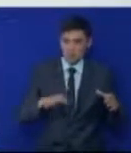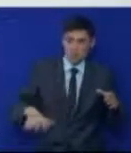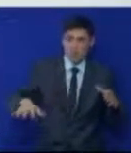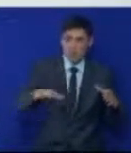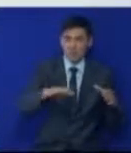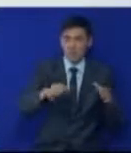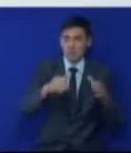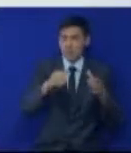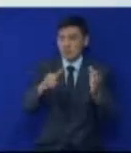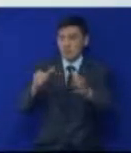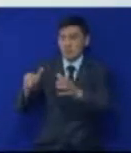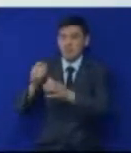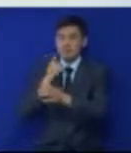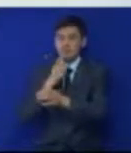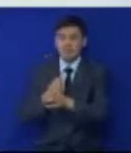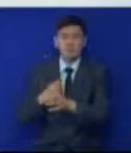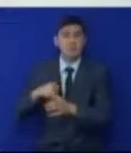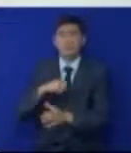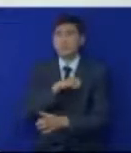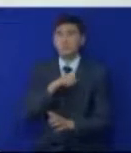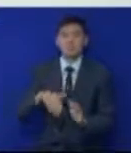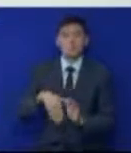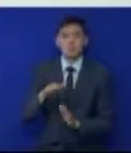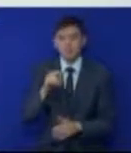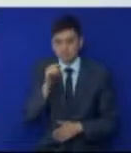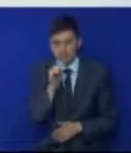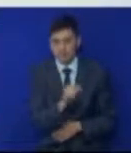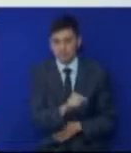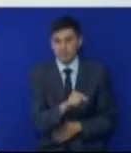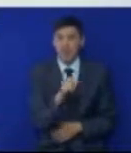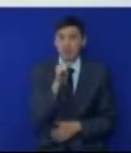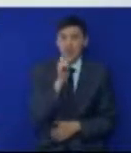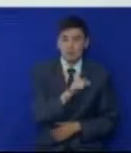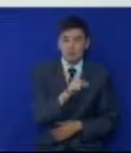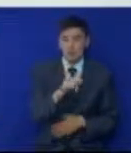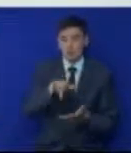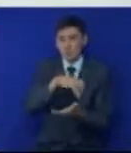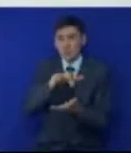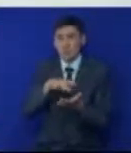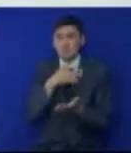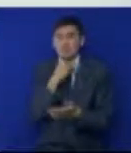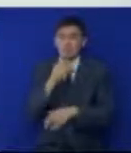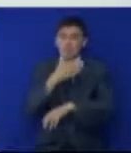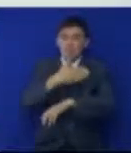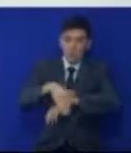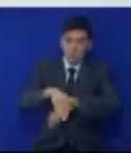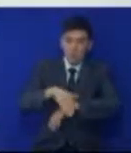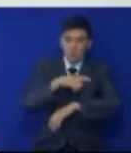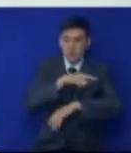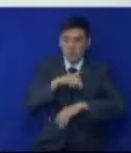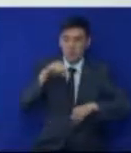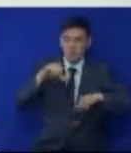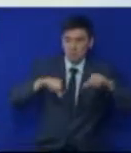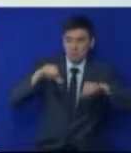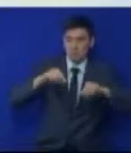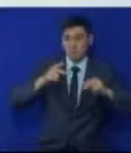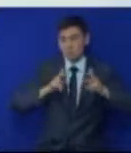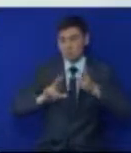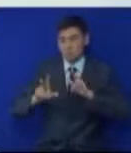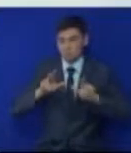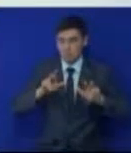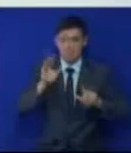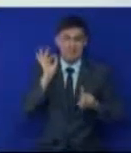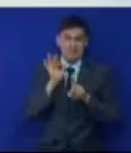жұмысы түзеу мекемелерін күзету мен түнгі уақытта қала көшелеріндегі қоғамдық тәртіпті бақылап, қауіпсіздікті қамтамасыз етуге